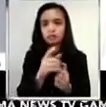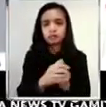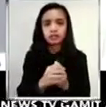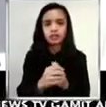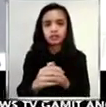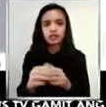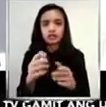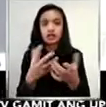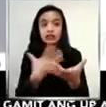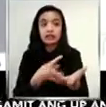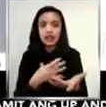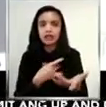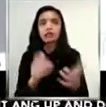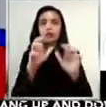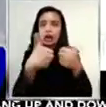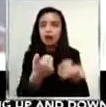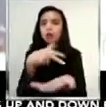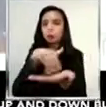yung swabe lang.